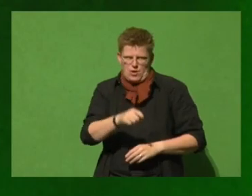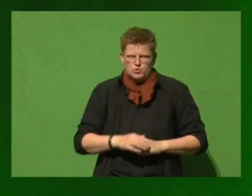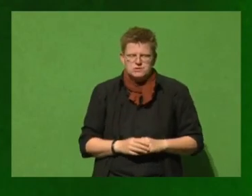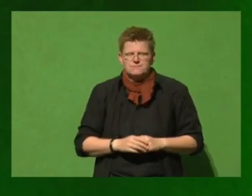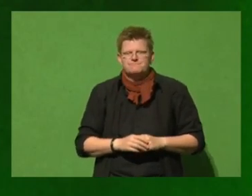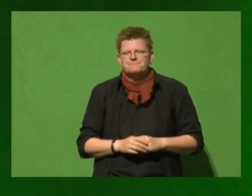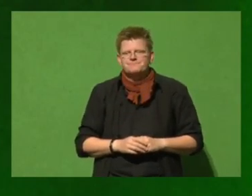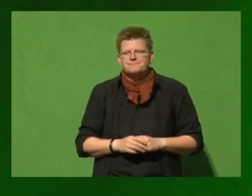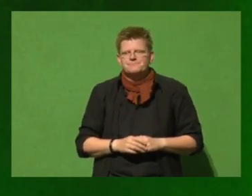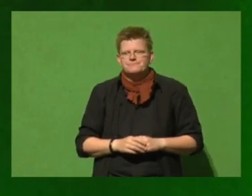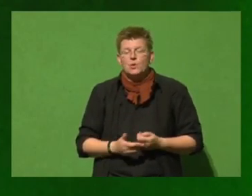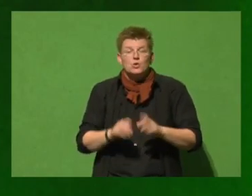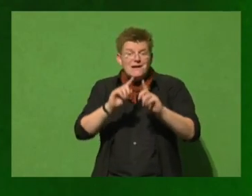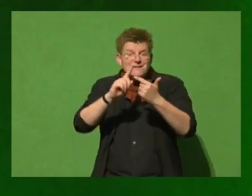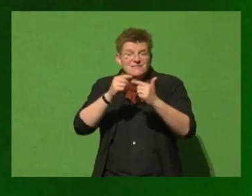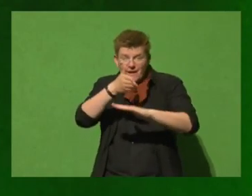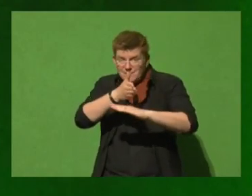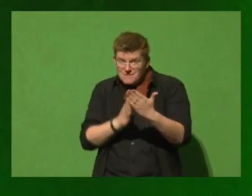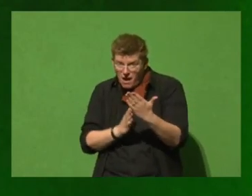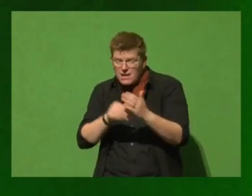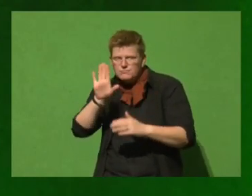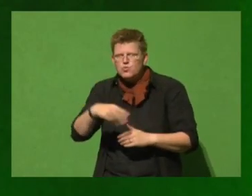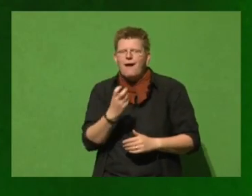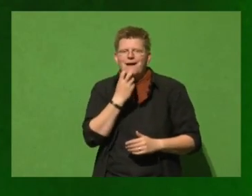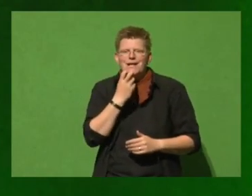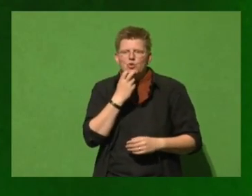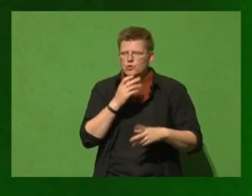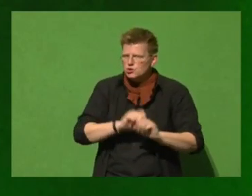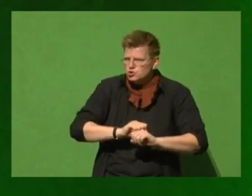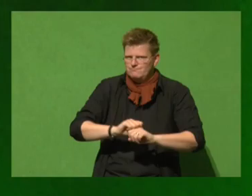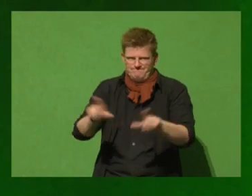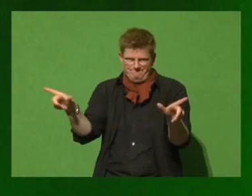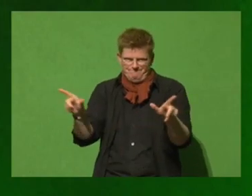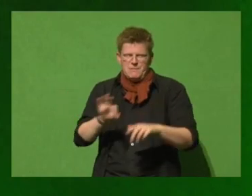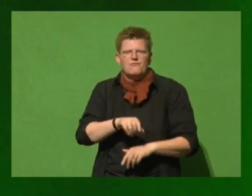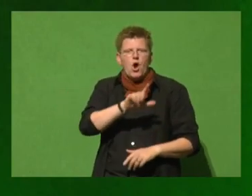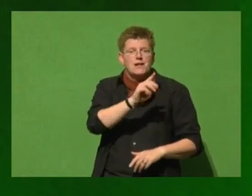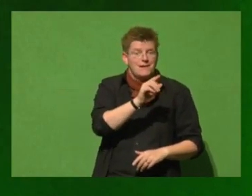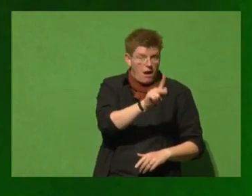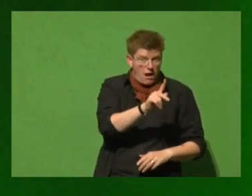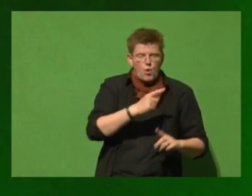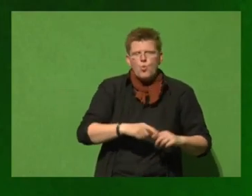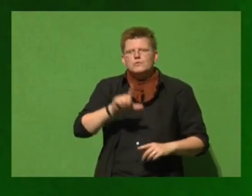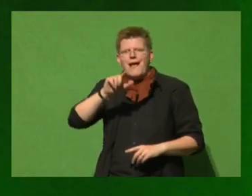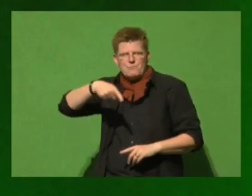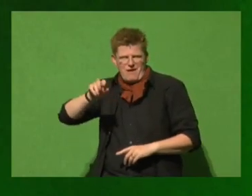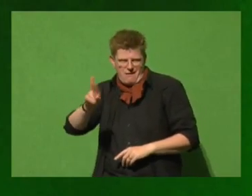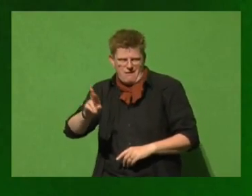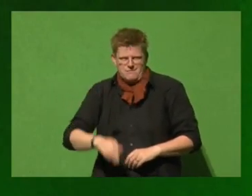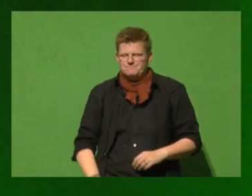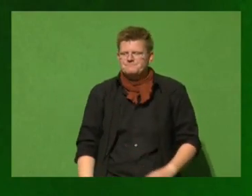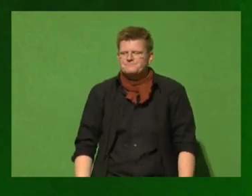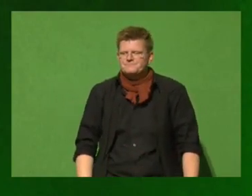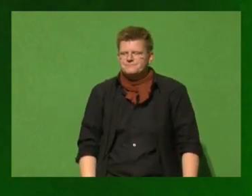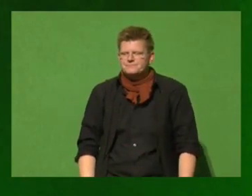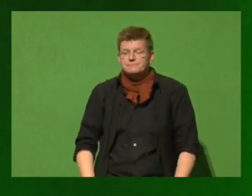unseres Satzungsänderungsantrages betrifft die elektronischen Versand der Unterlagen für LDK und LPR und den Landesfinanzrat. Wir schlagen euch vor, dass die